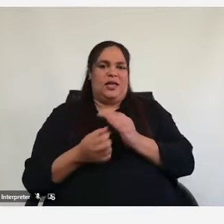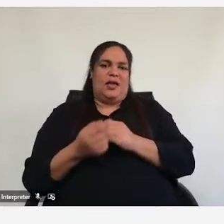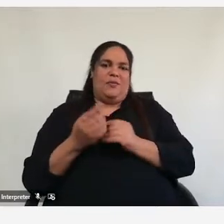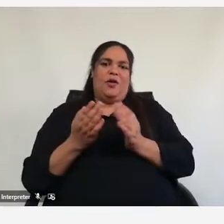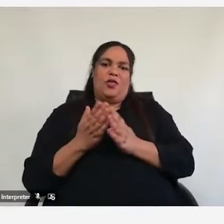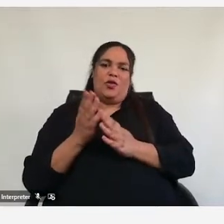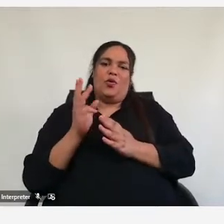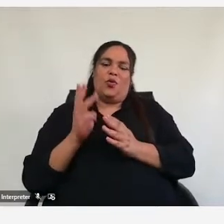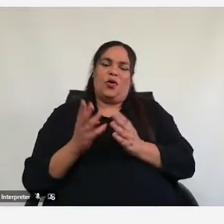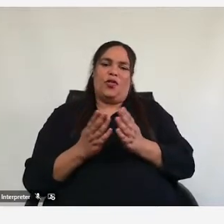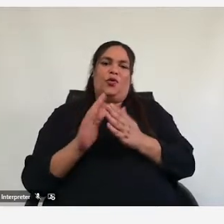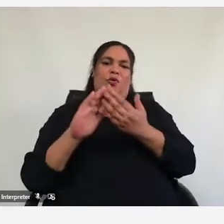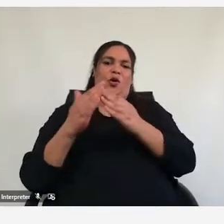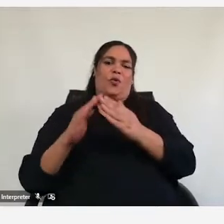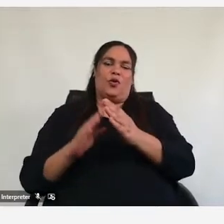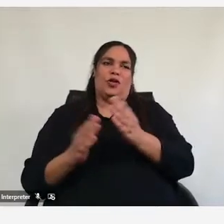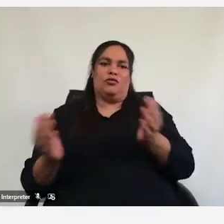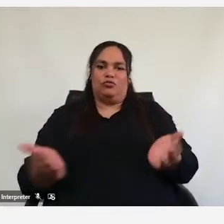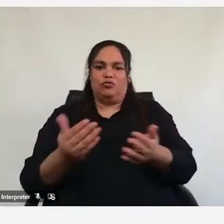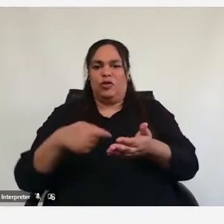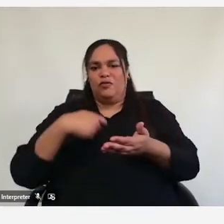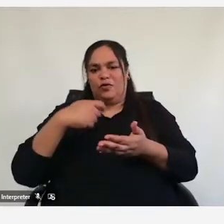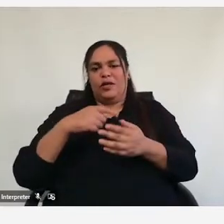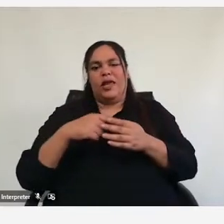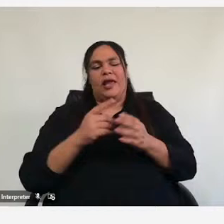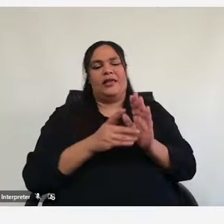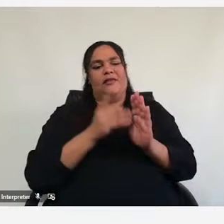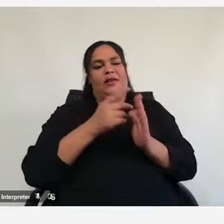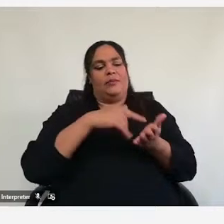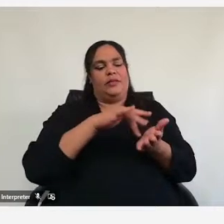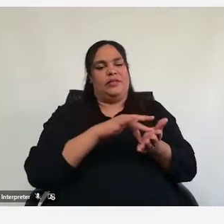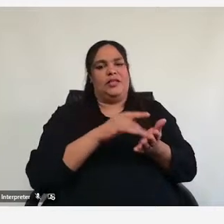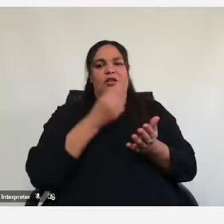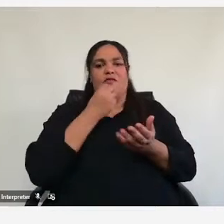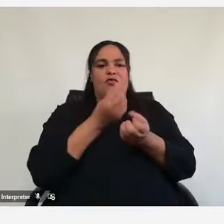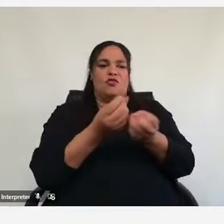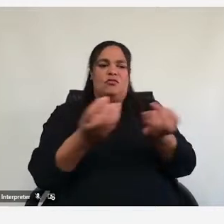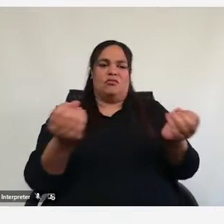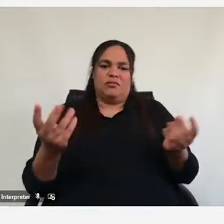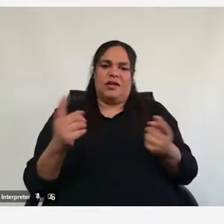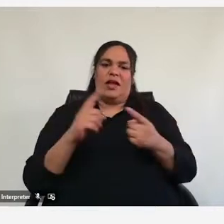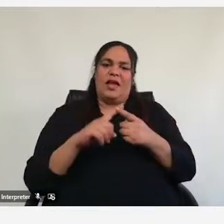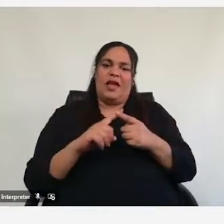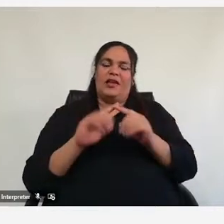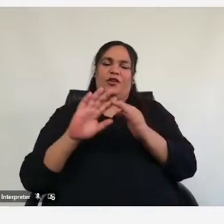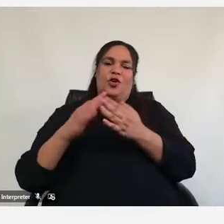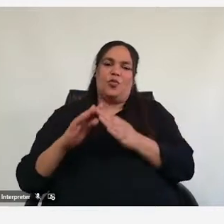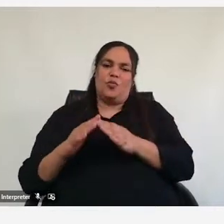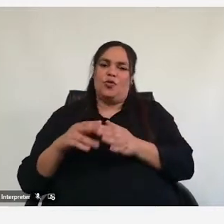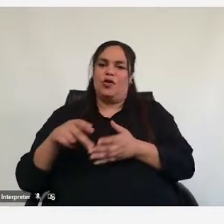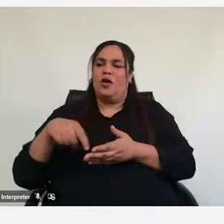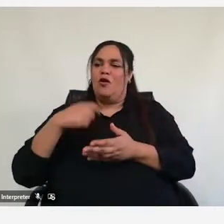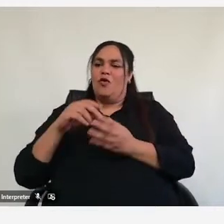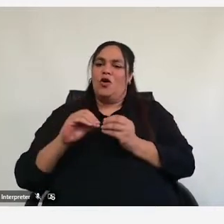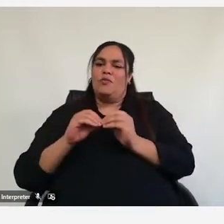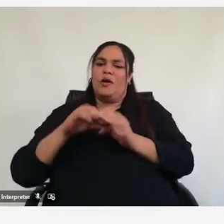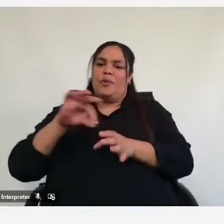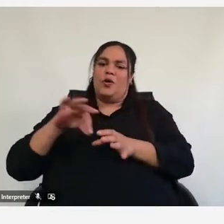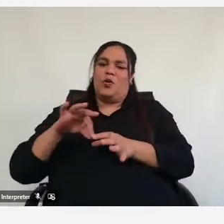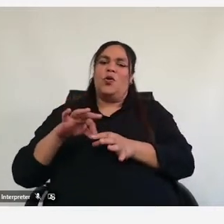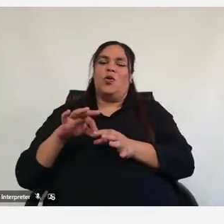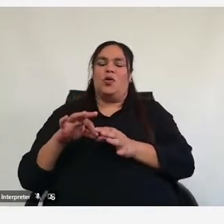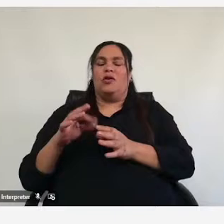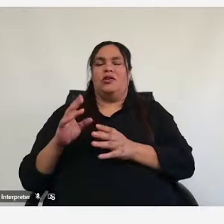deur gemeenskapsvoeding en ontwikkelingssentrums, voedselverspreidingspunte en gemeenskapsvoedingsskemas daarby baat